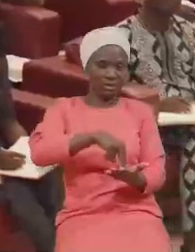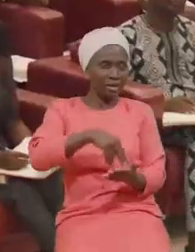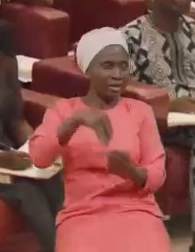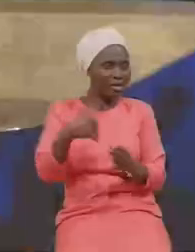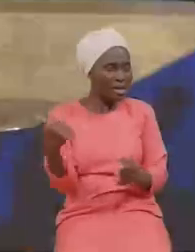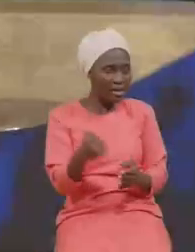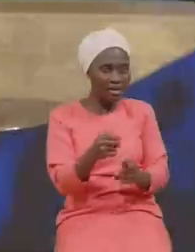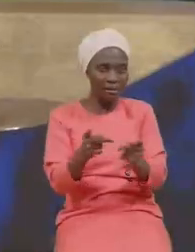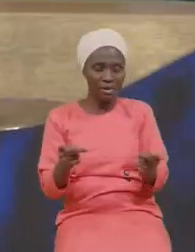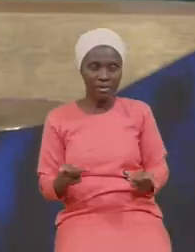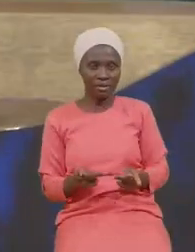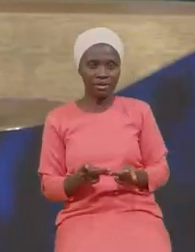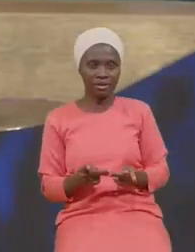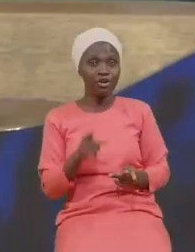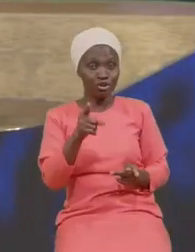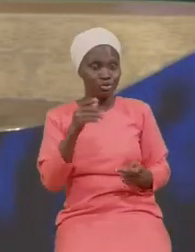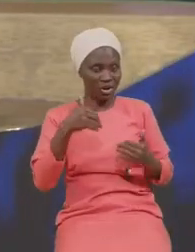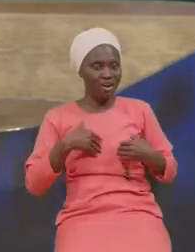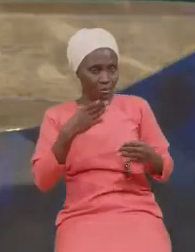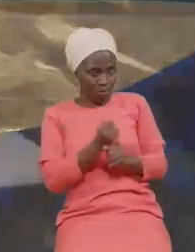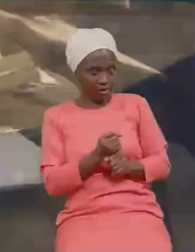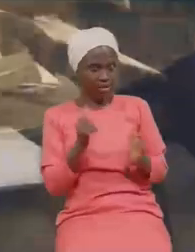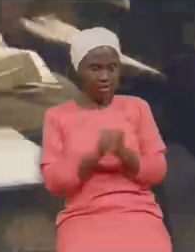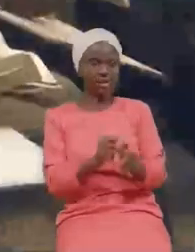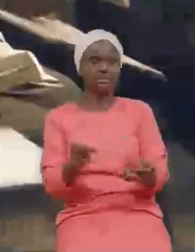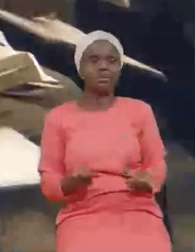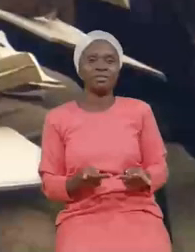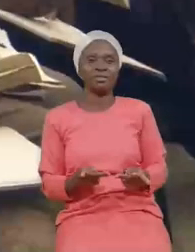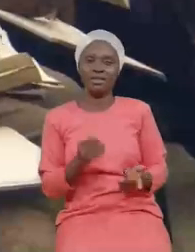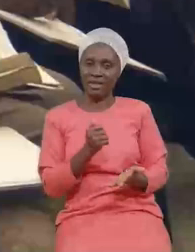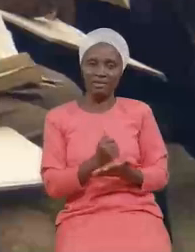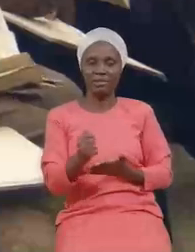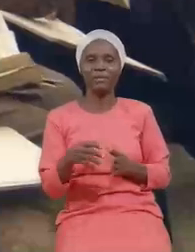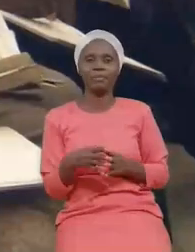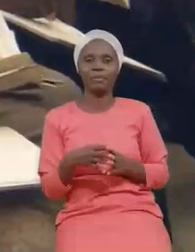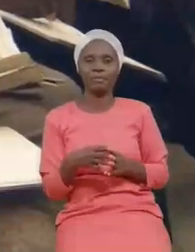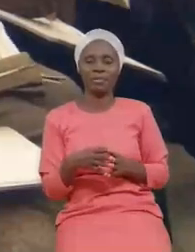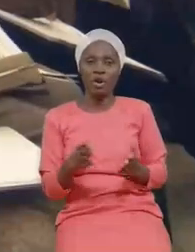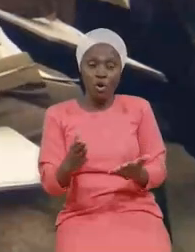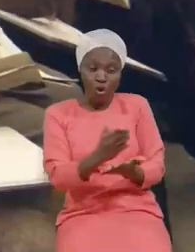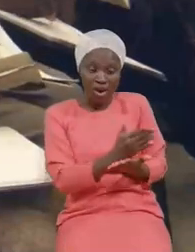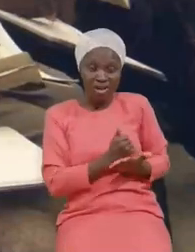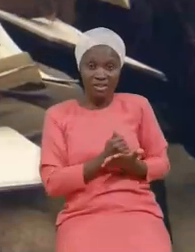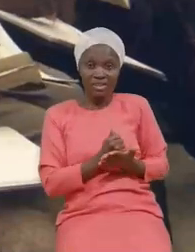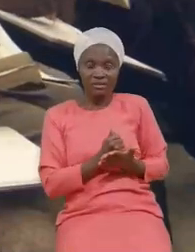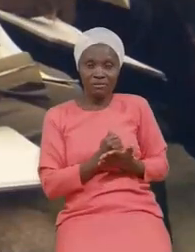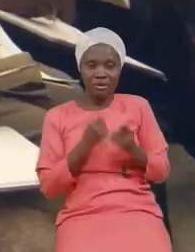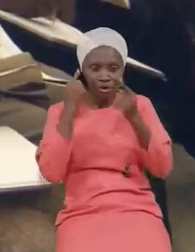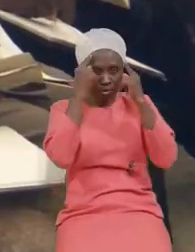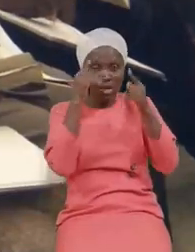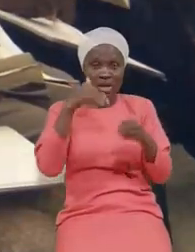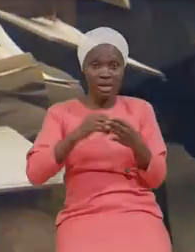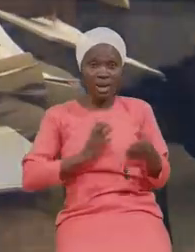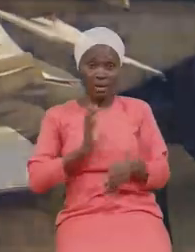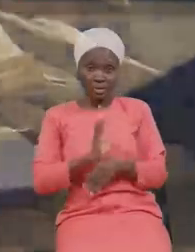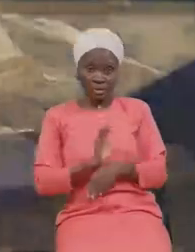alors tout lequel vous allez posséder ce lieu là la considération collective dans notre